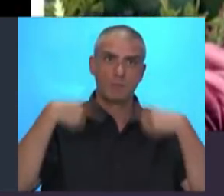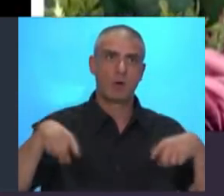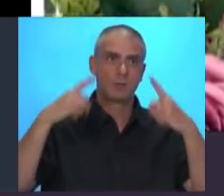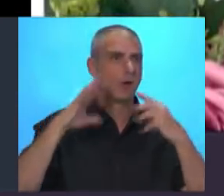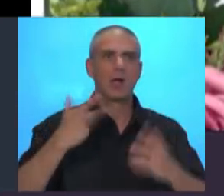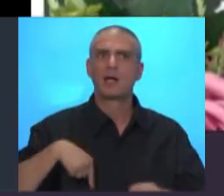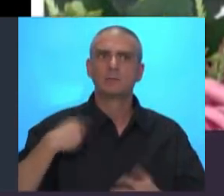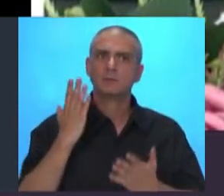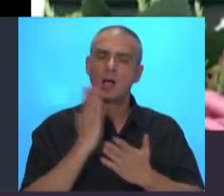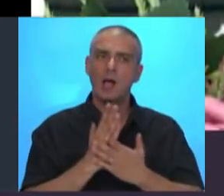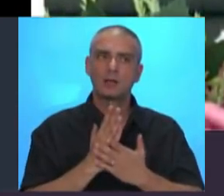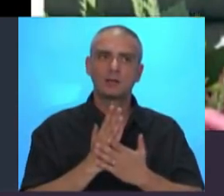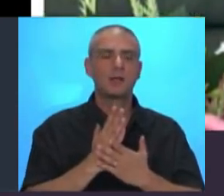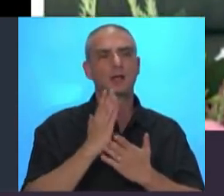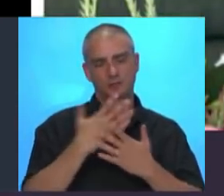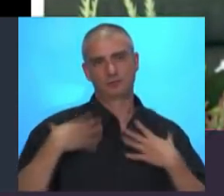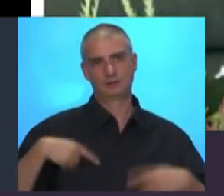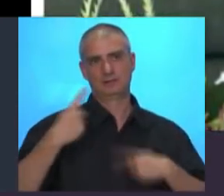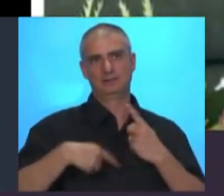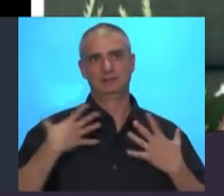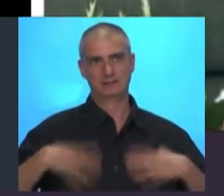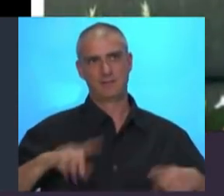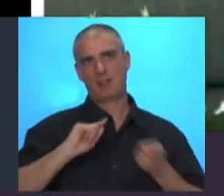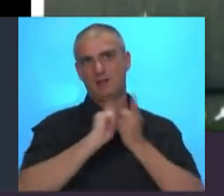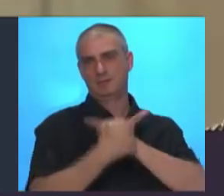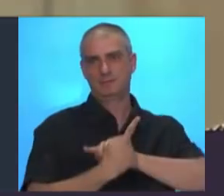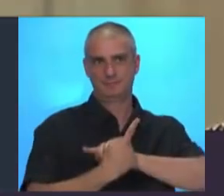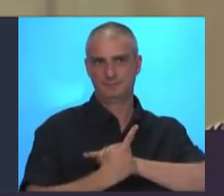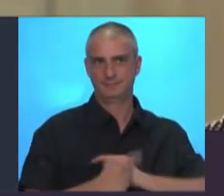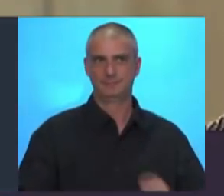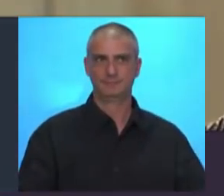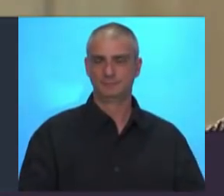זמן לקח לה עד ש... עד שהחלפתי את השמלה.